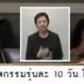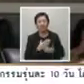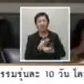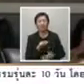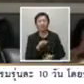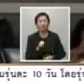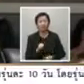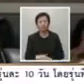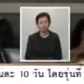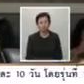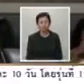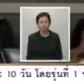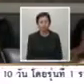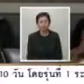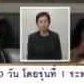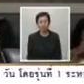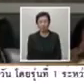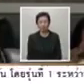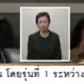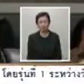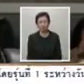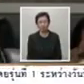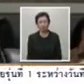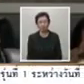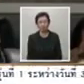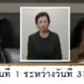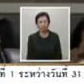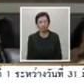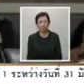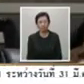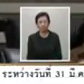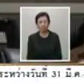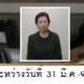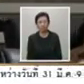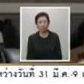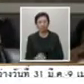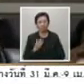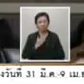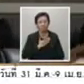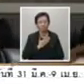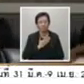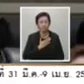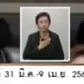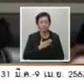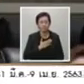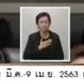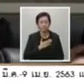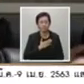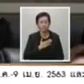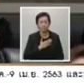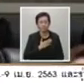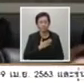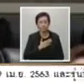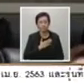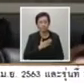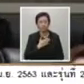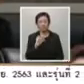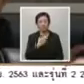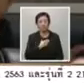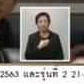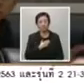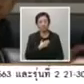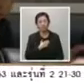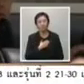นะครับท่านประธานครับคืออย่างนี้ผมอยากจะให้ความคิดเห็นเกี่ยวกับ